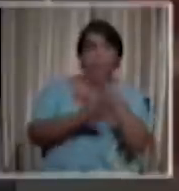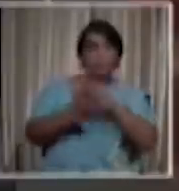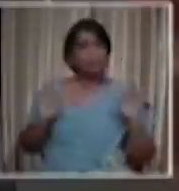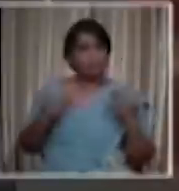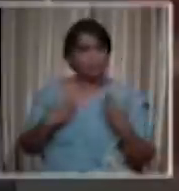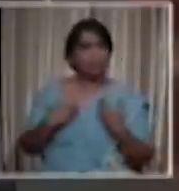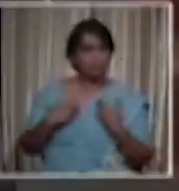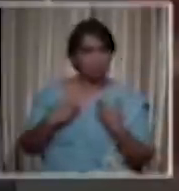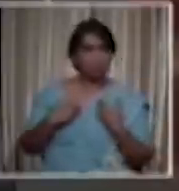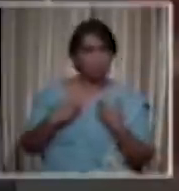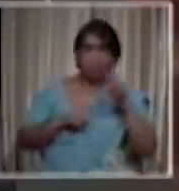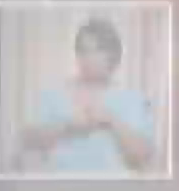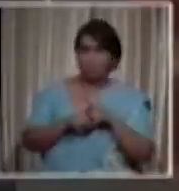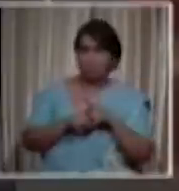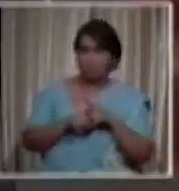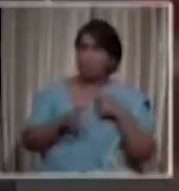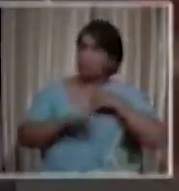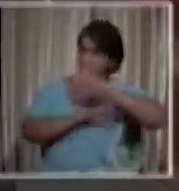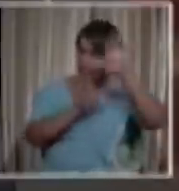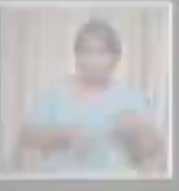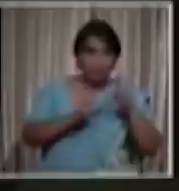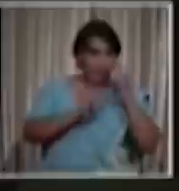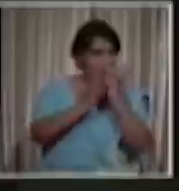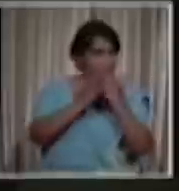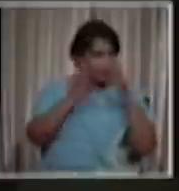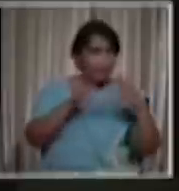අපි සූදානම් මේක ගැන සාකච්ඡා කරන්න. සියලු පක්ෂයක්වල